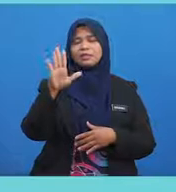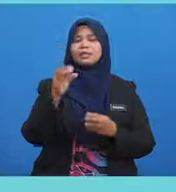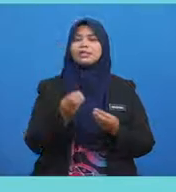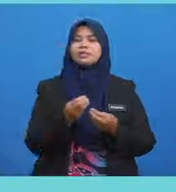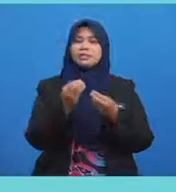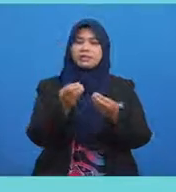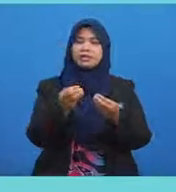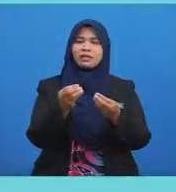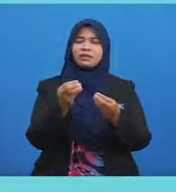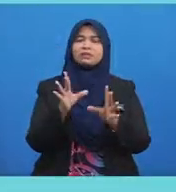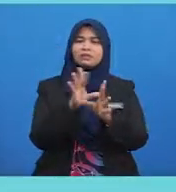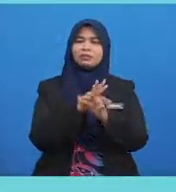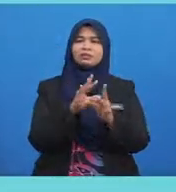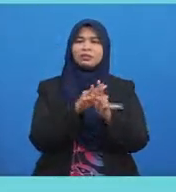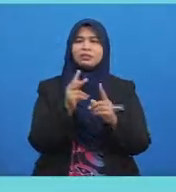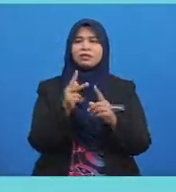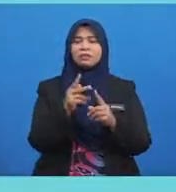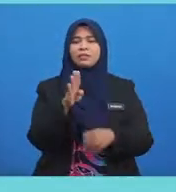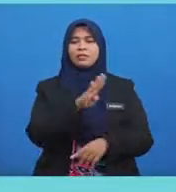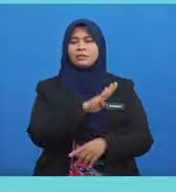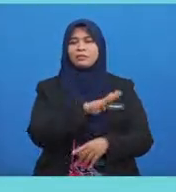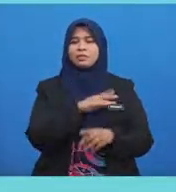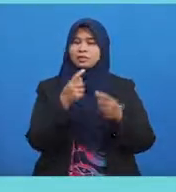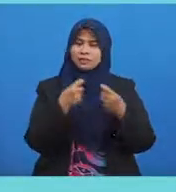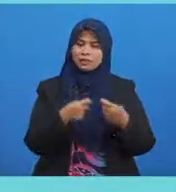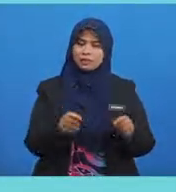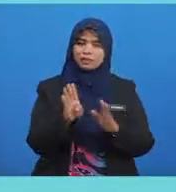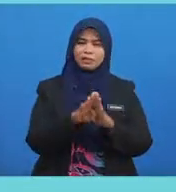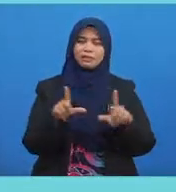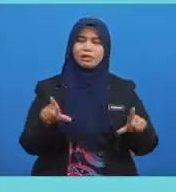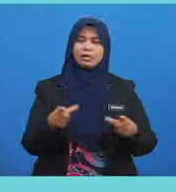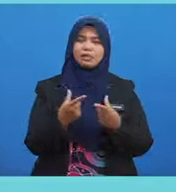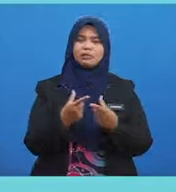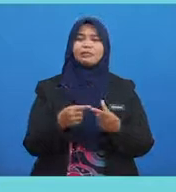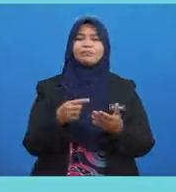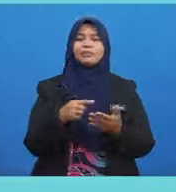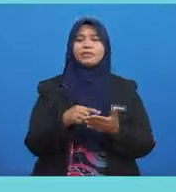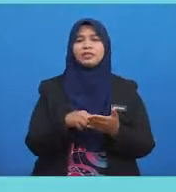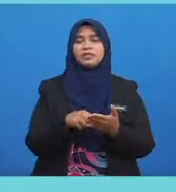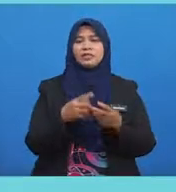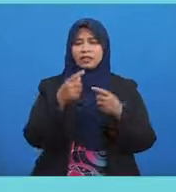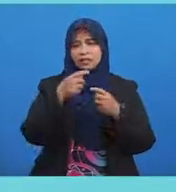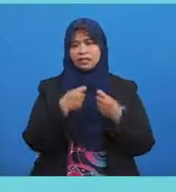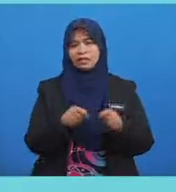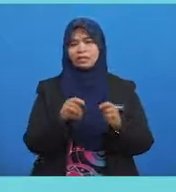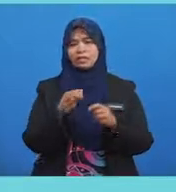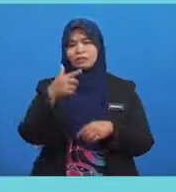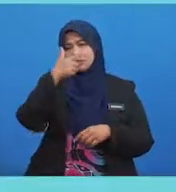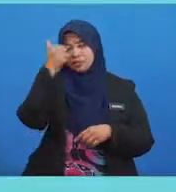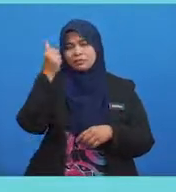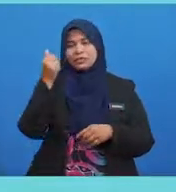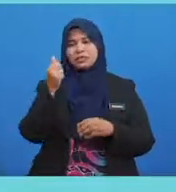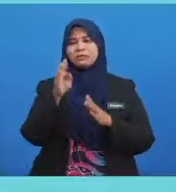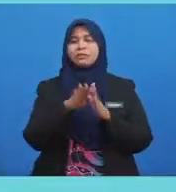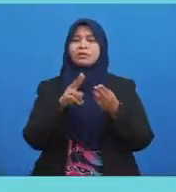kepada British telah berlaku. Dan ini secara tidak langsung telah menyebabkan peralihan